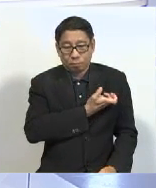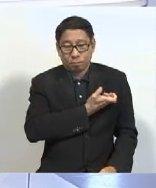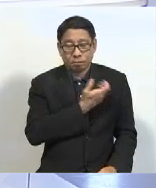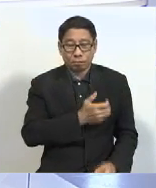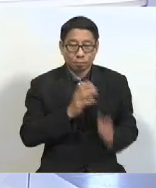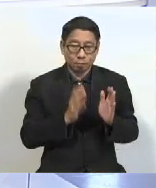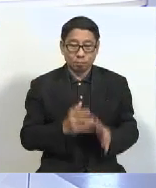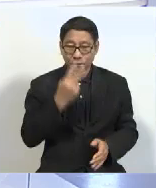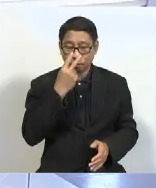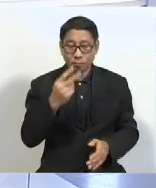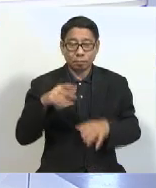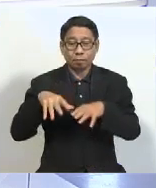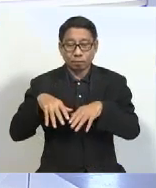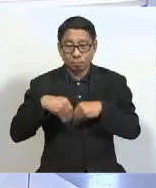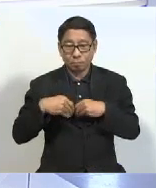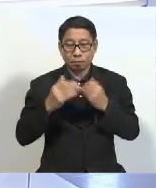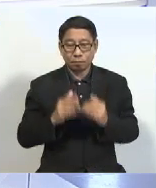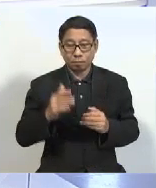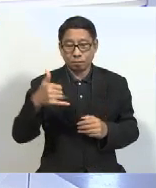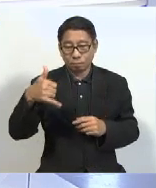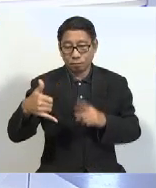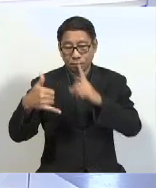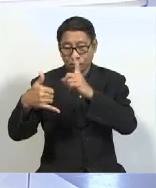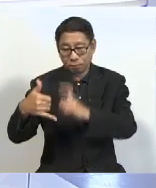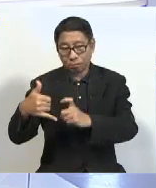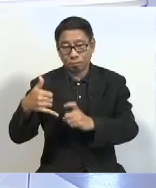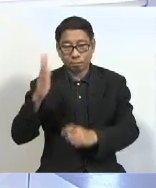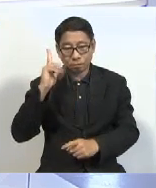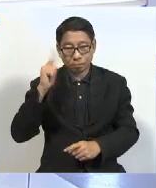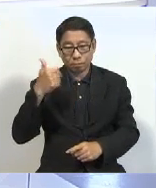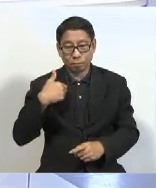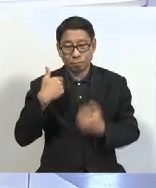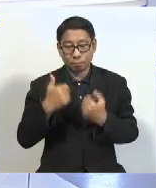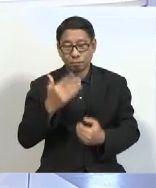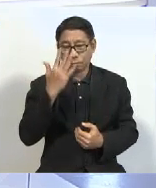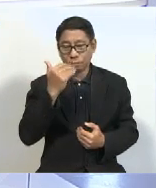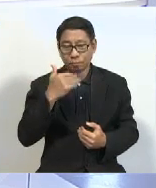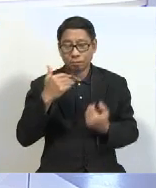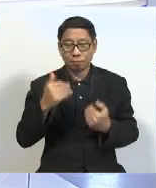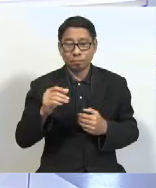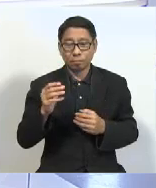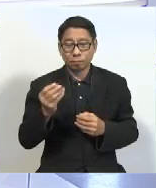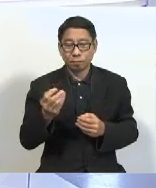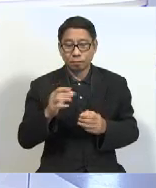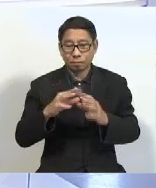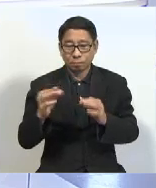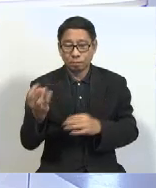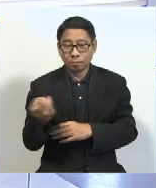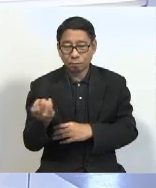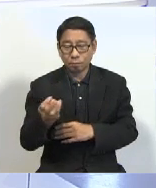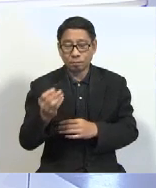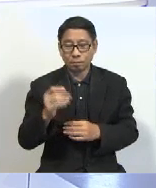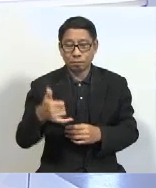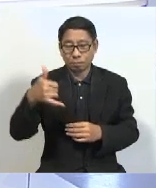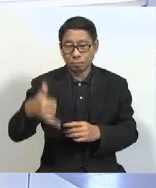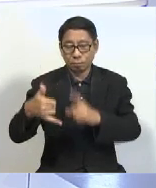ต่ว่าอีกฝากฝั่งก็เห็นใจน้องคนที่เสียชีวิตแล้วก็ผู้ปกครองด้วยว่าแค่เรื่องแค่นี้ก็ต้องมาสูญเสียคนที่